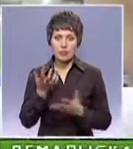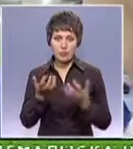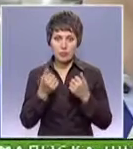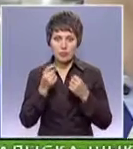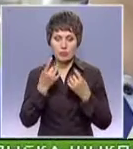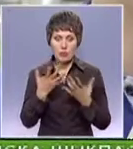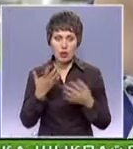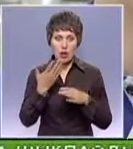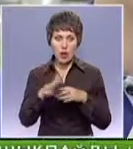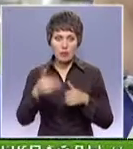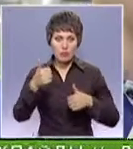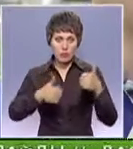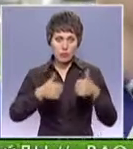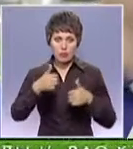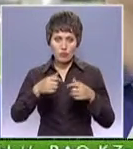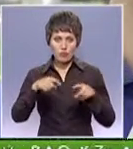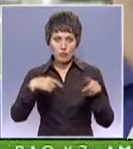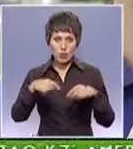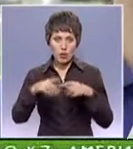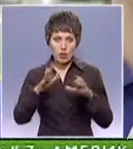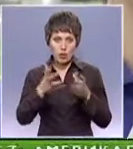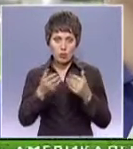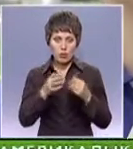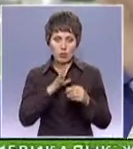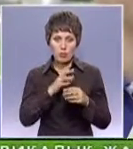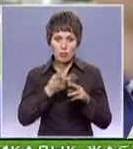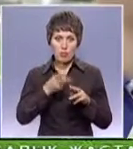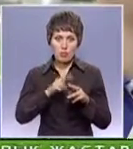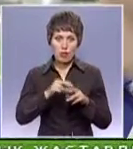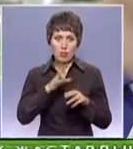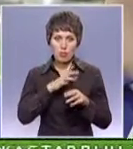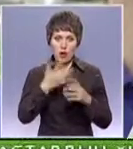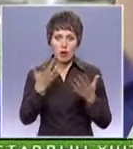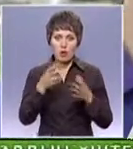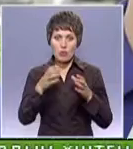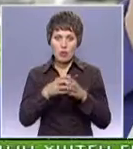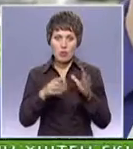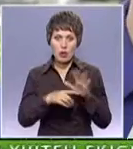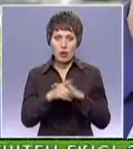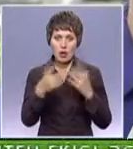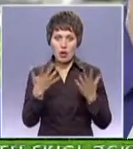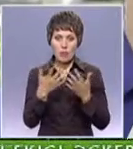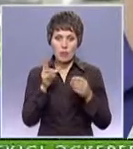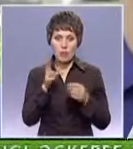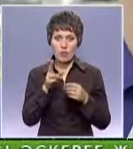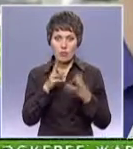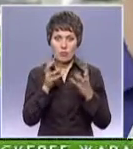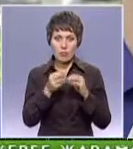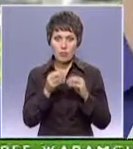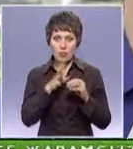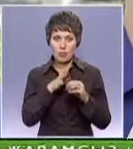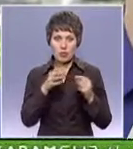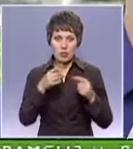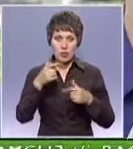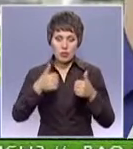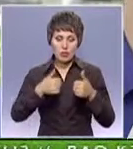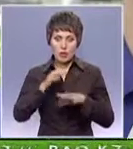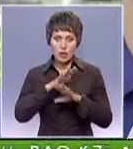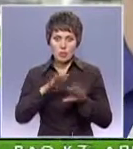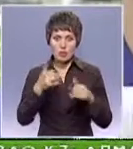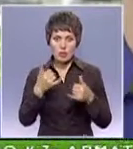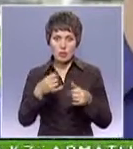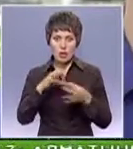на... Біз бәстігуді тек белгілі матчтарға ғана қабылдаймыз. Сондай қай топ көш бастайтын және кім ақтық сынға өтетініне бәстігеміз. Биыл